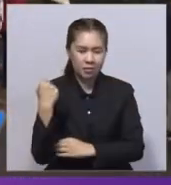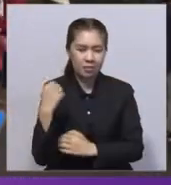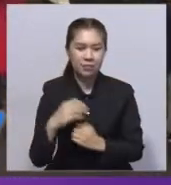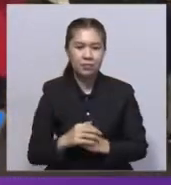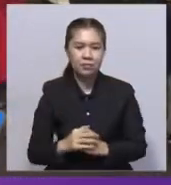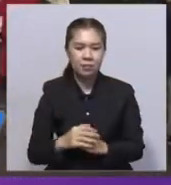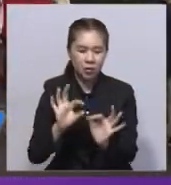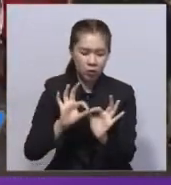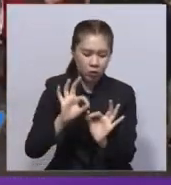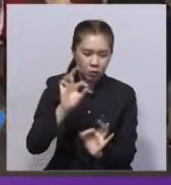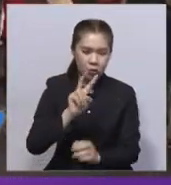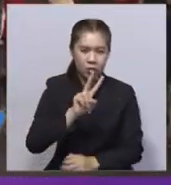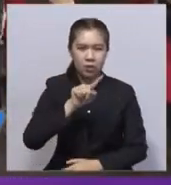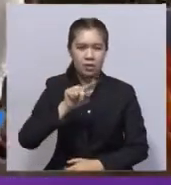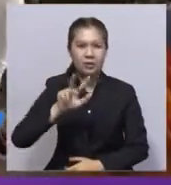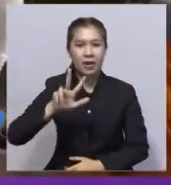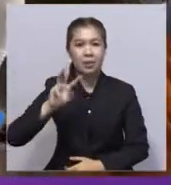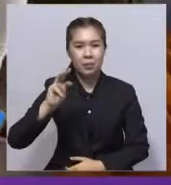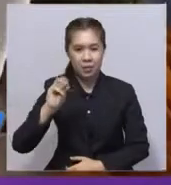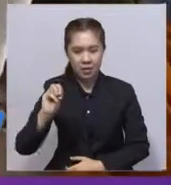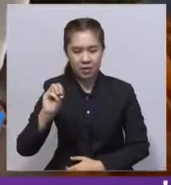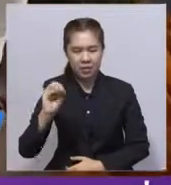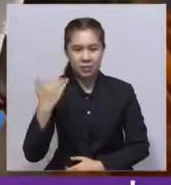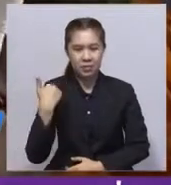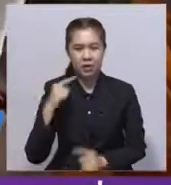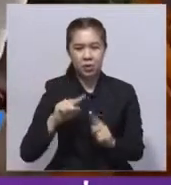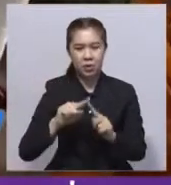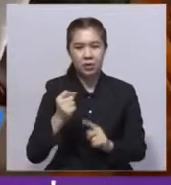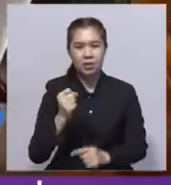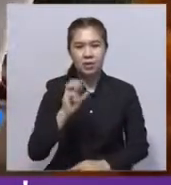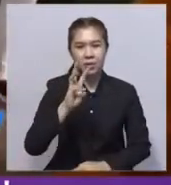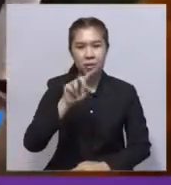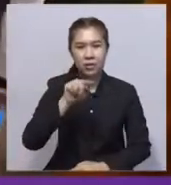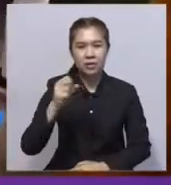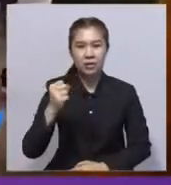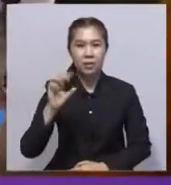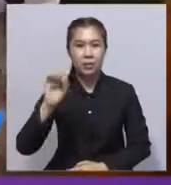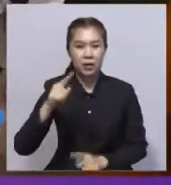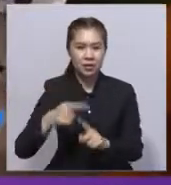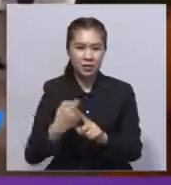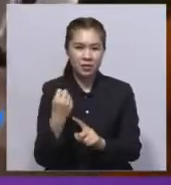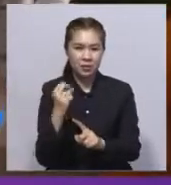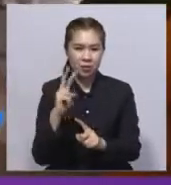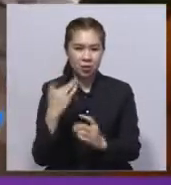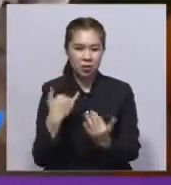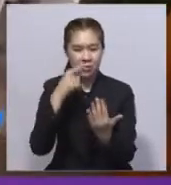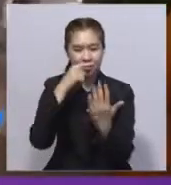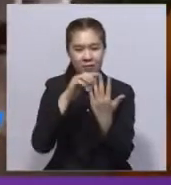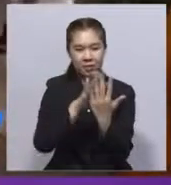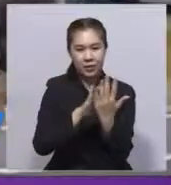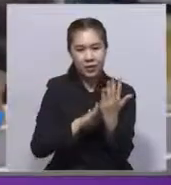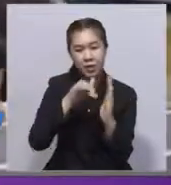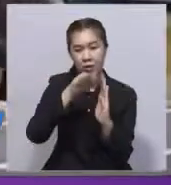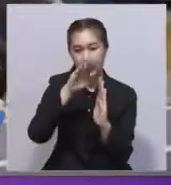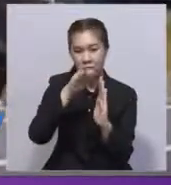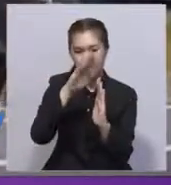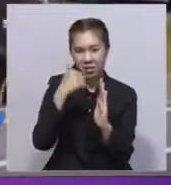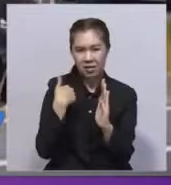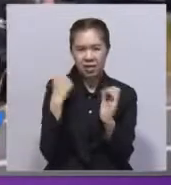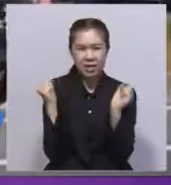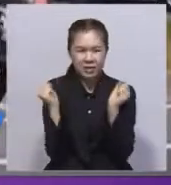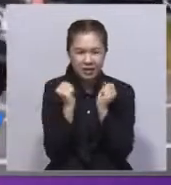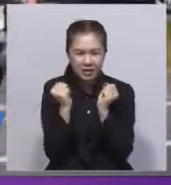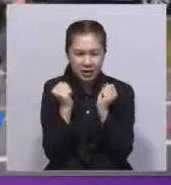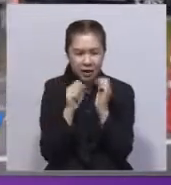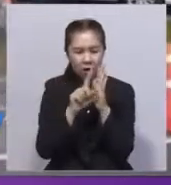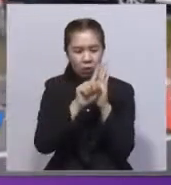ยมีคลื่นสูง 2-3 เมตรโดยในวันที่ 16-18 ธันวาคมนะครับประเทศไทยตอนบนจะมีอากาศที่หนาวเย็นล